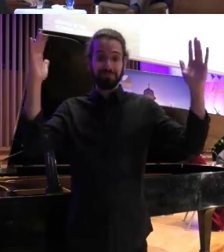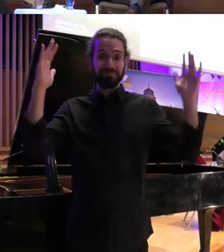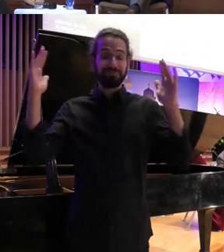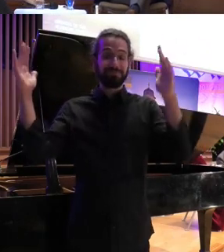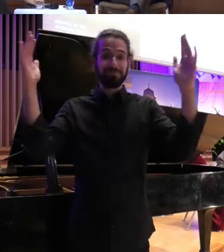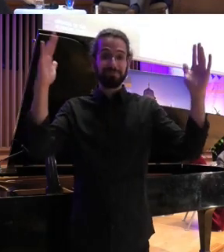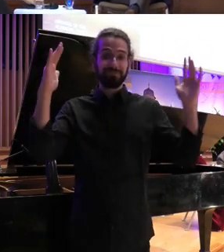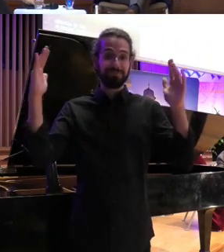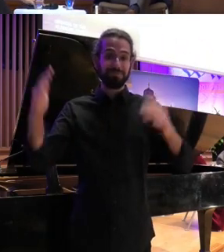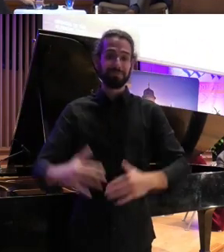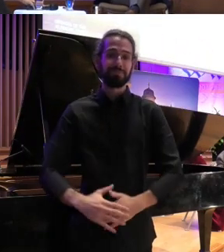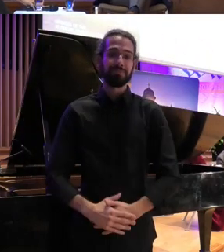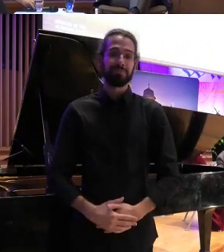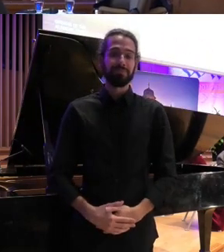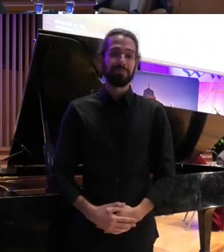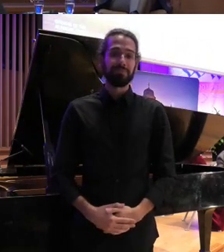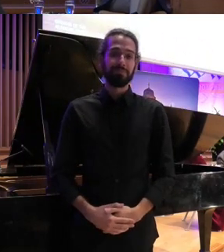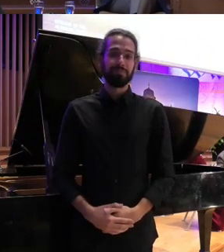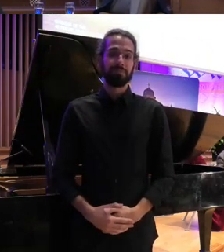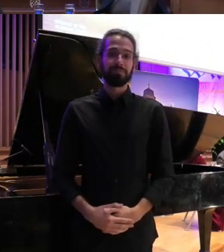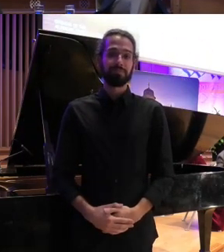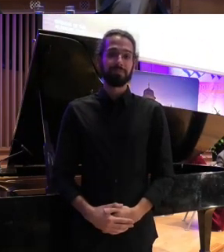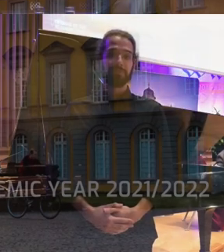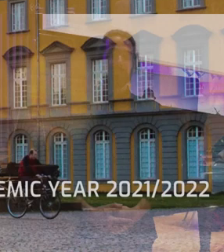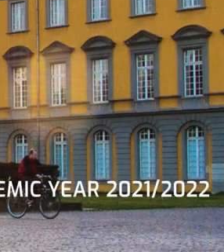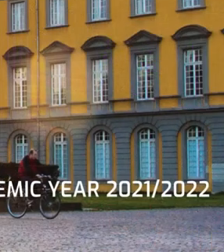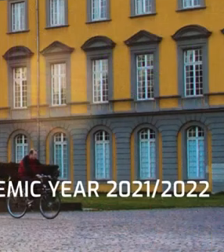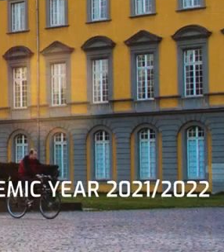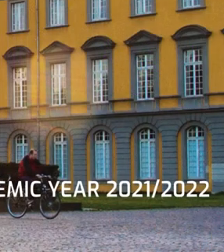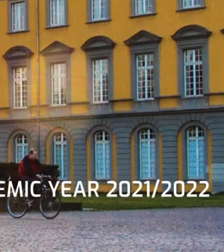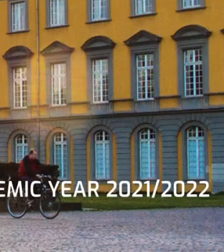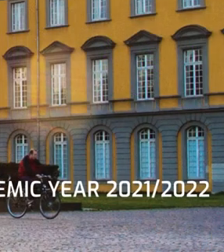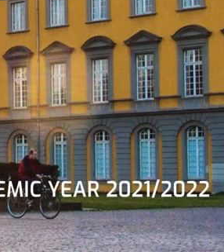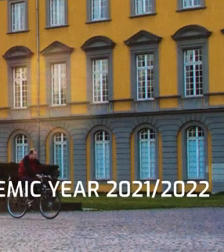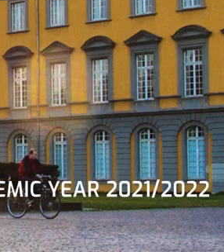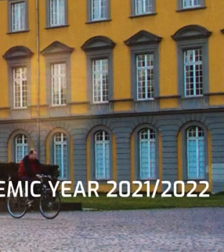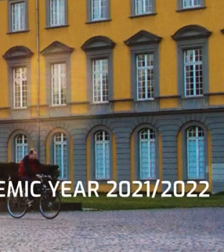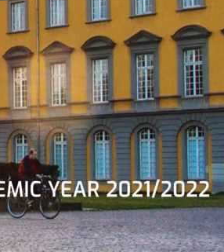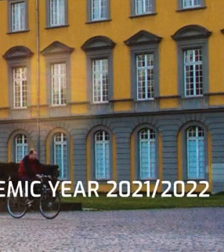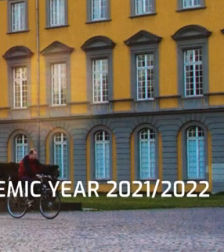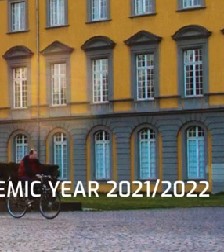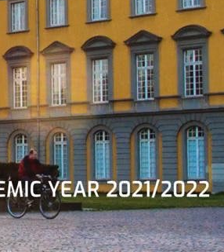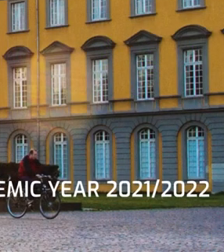Tschüss. Applaus